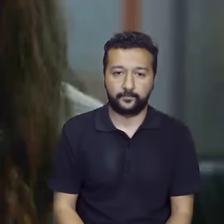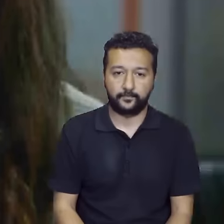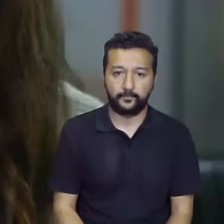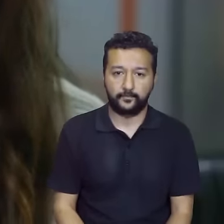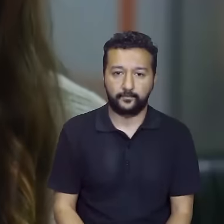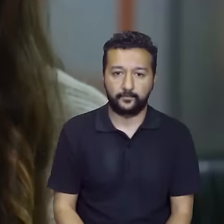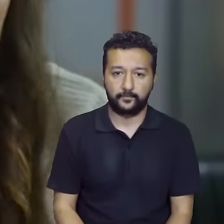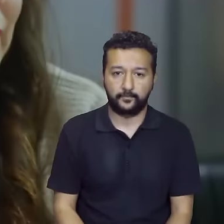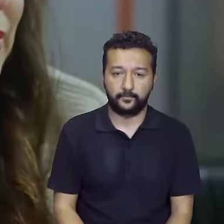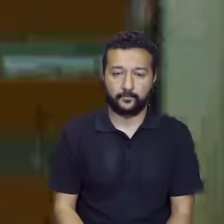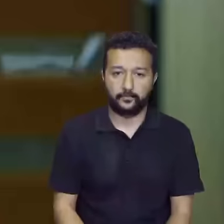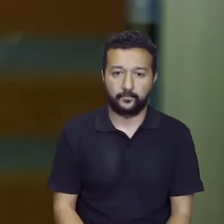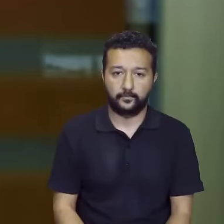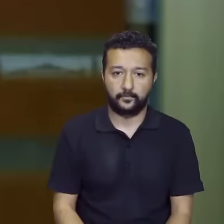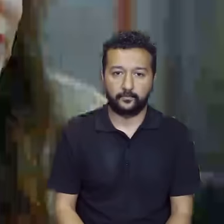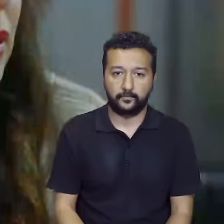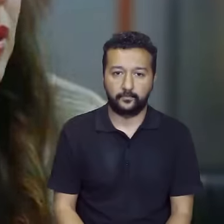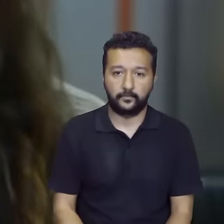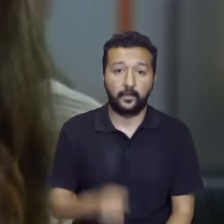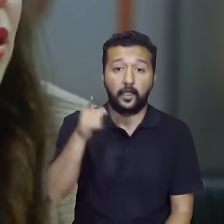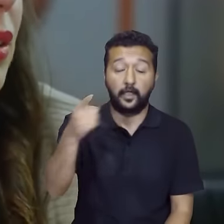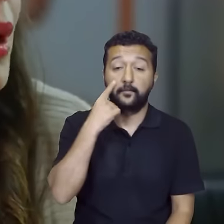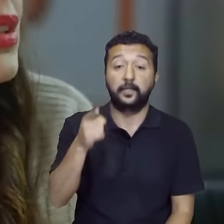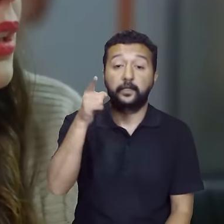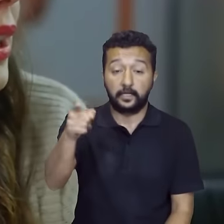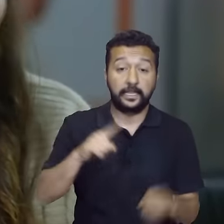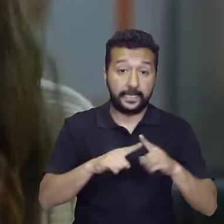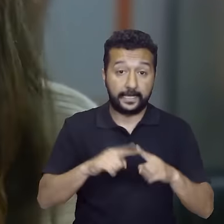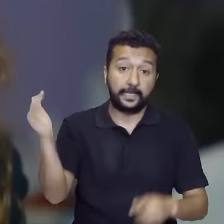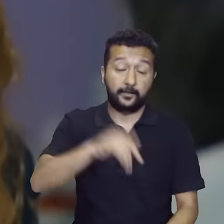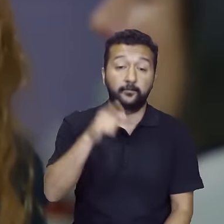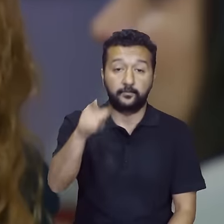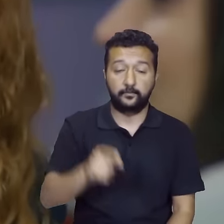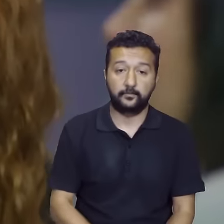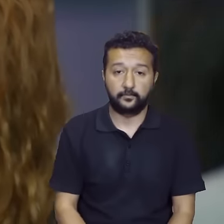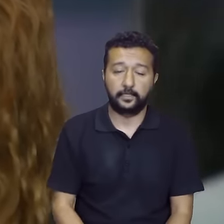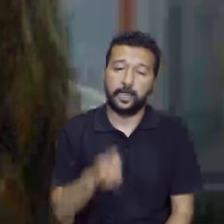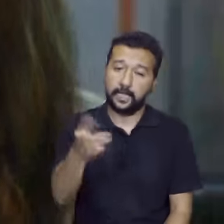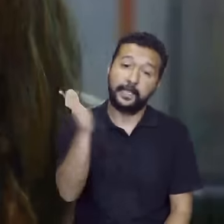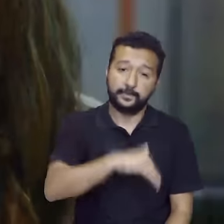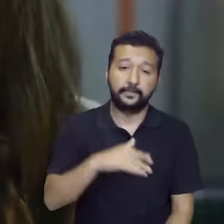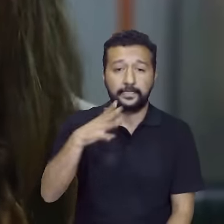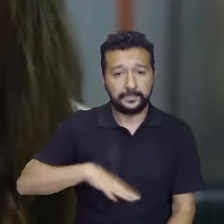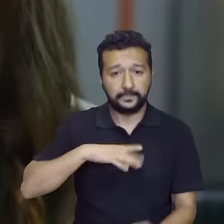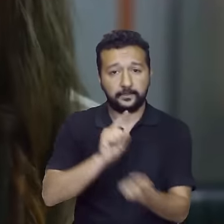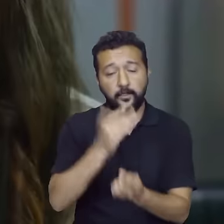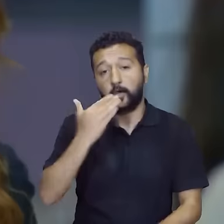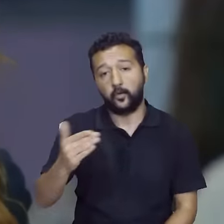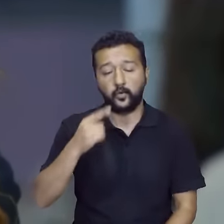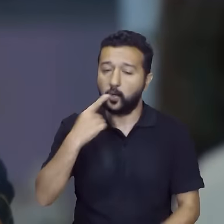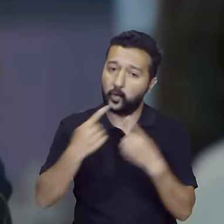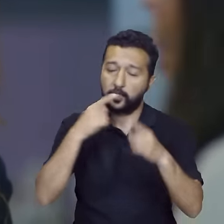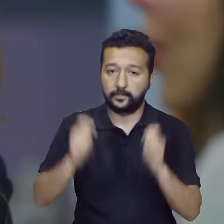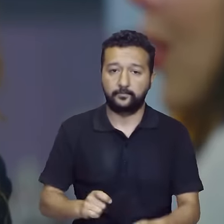Kızarmış gözlerle Emel'e bakıyor. Aa, bak Tarık geliyor. Hadi istersen git açık açık